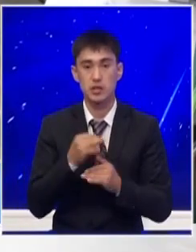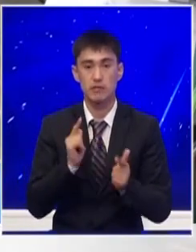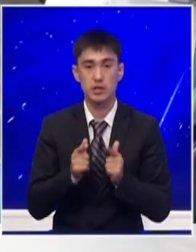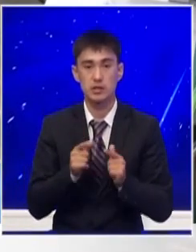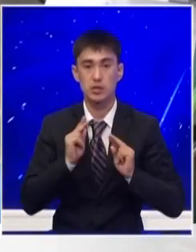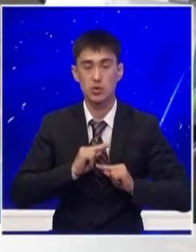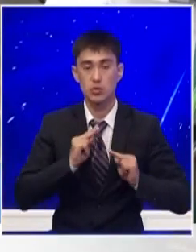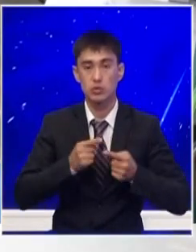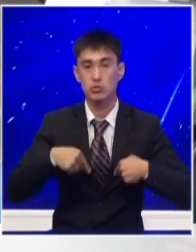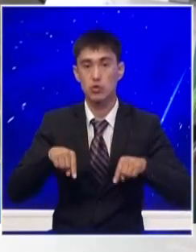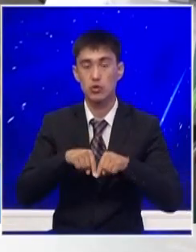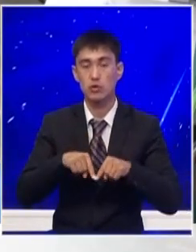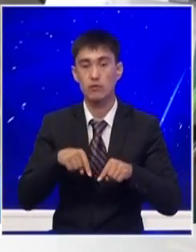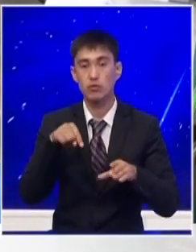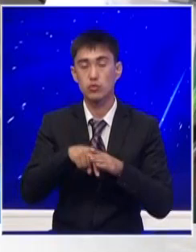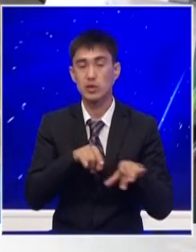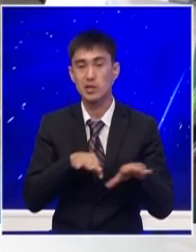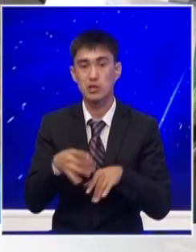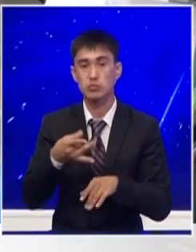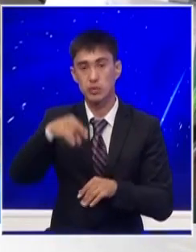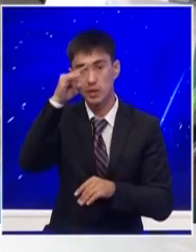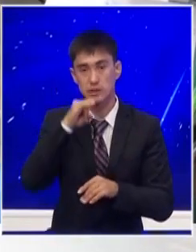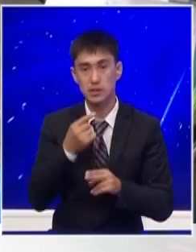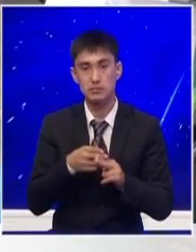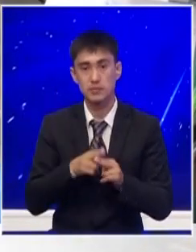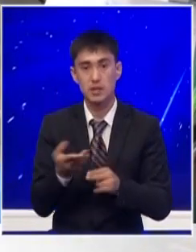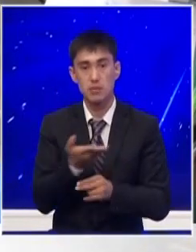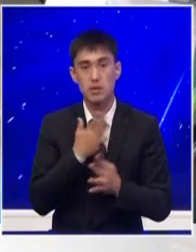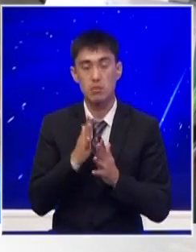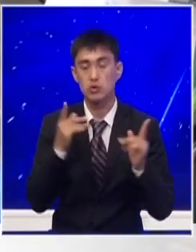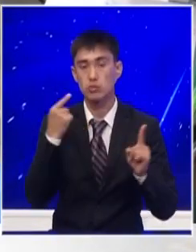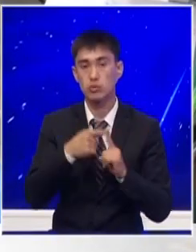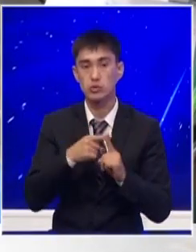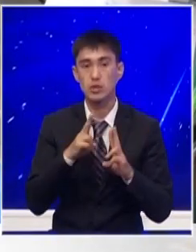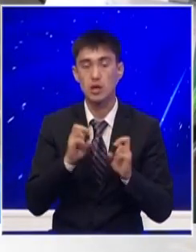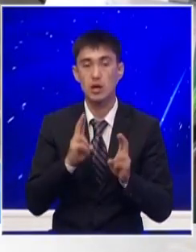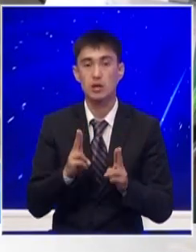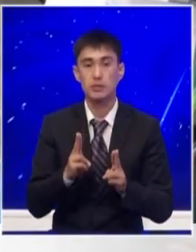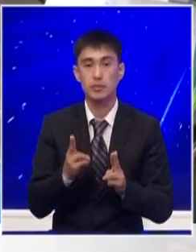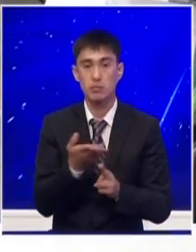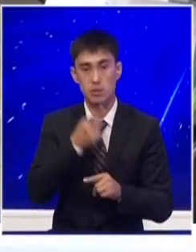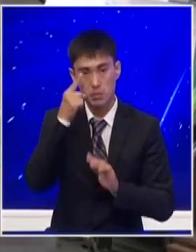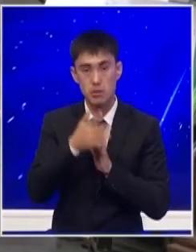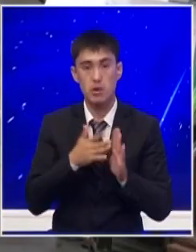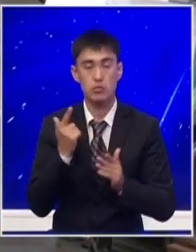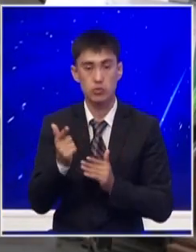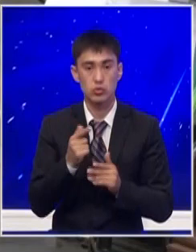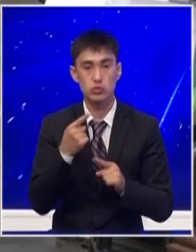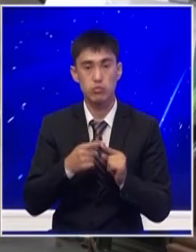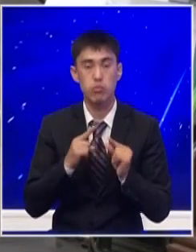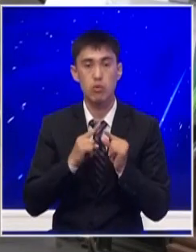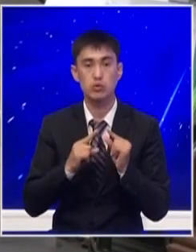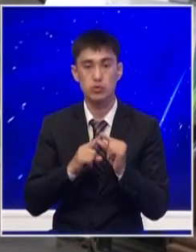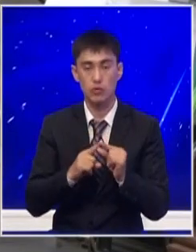являются сотрудником органов внутренних дел Республики Казахстан, это для меня большой плюс, так как мы понимаем друг друга с